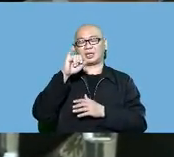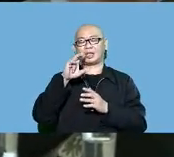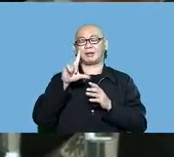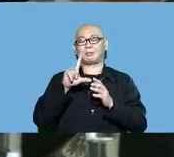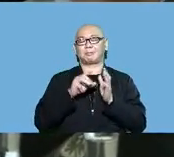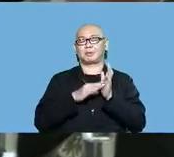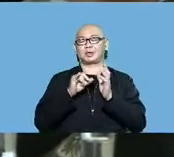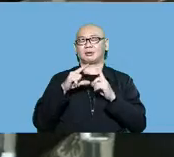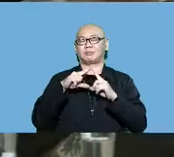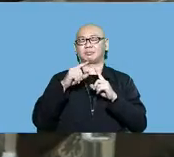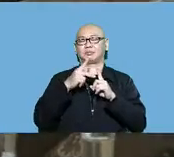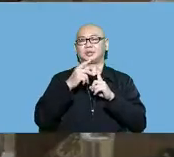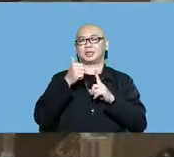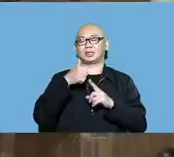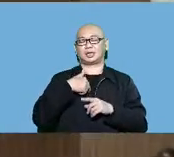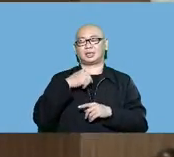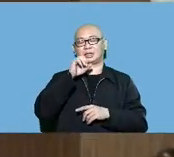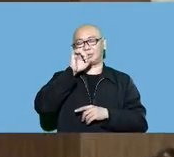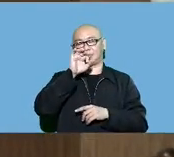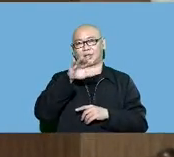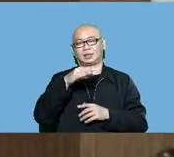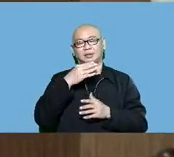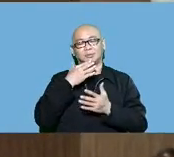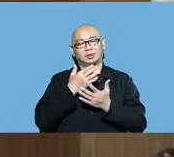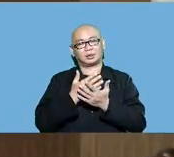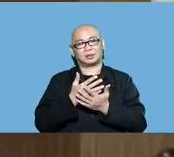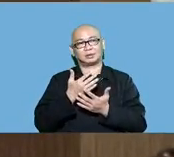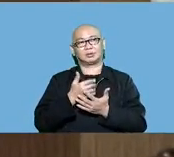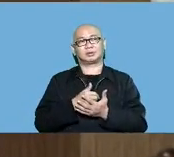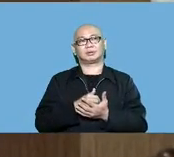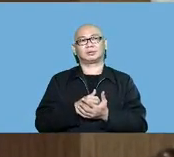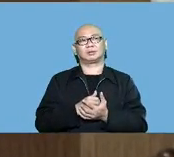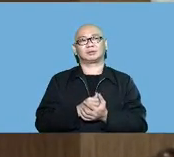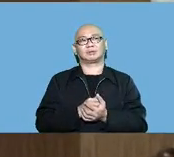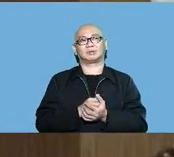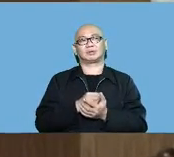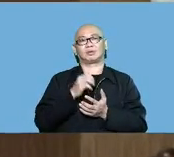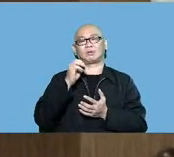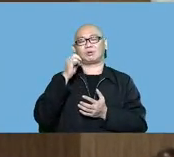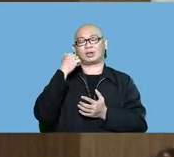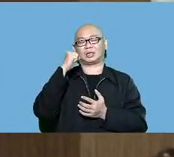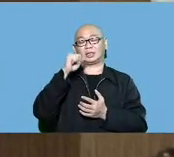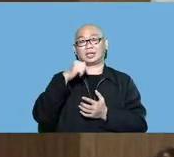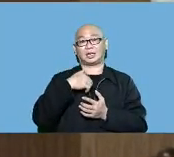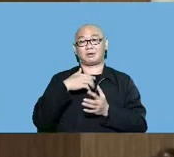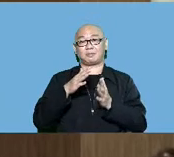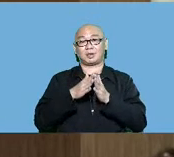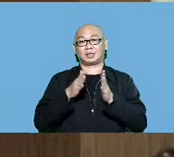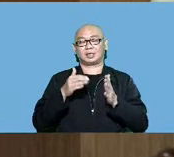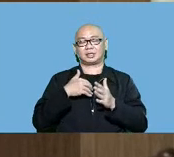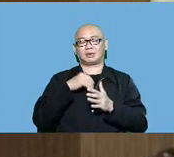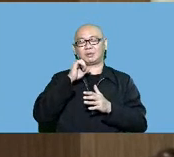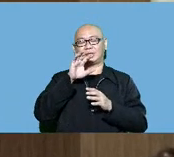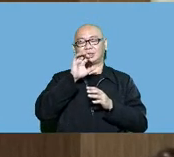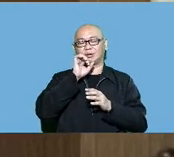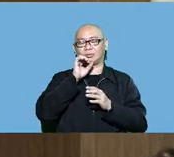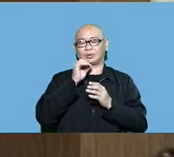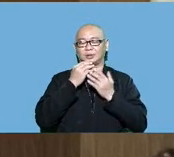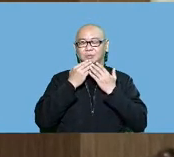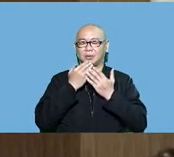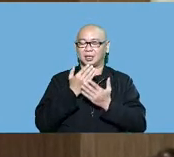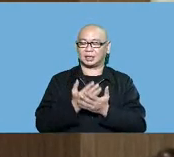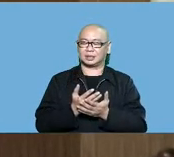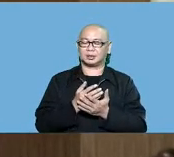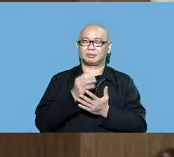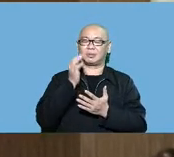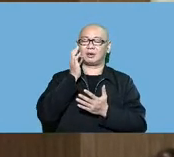saya sampaikan. Atas perhatian dan kesabaran hadirin semuanya, mungkin orasi saya panjang ya. Saya mengaturkan banyak terima kasih.